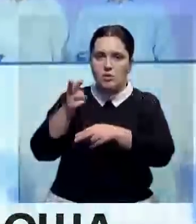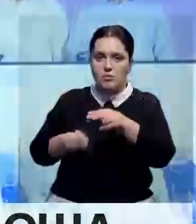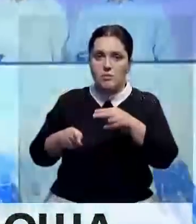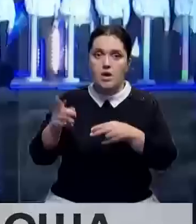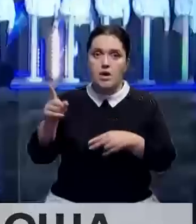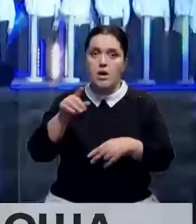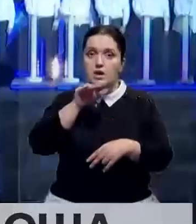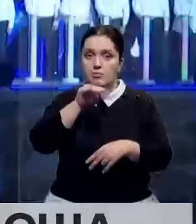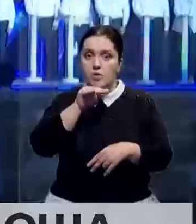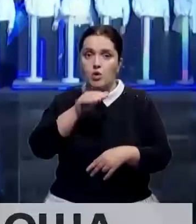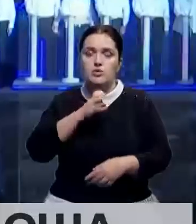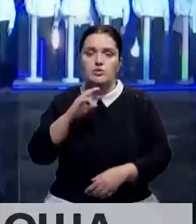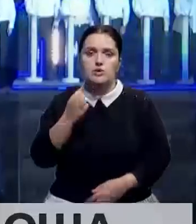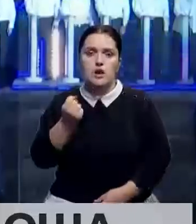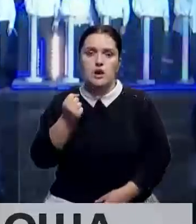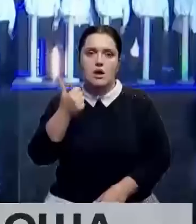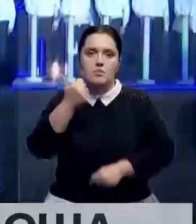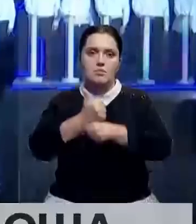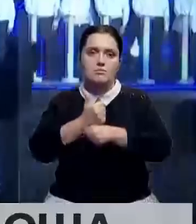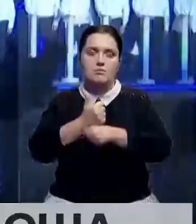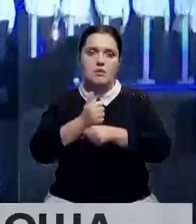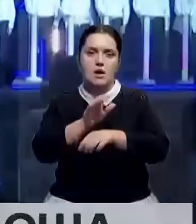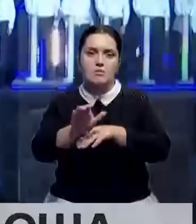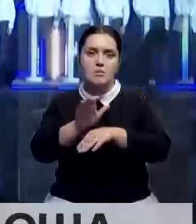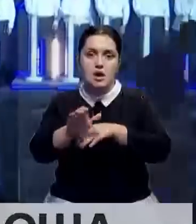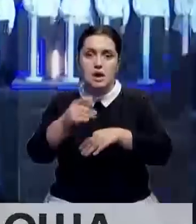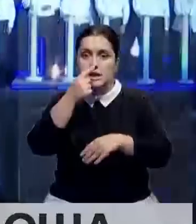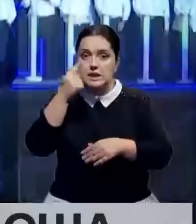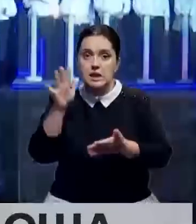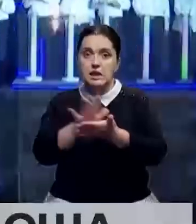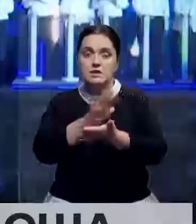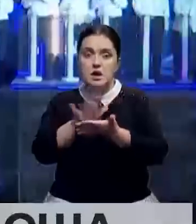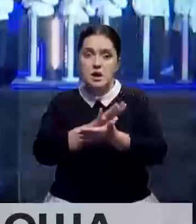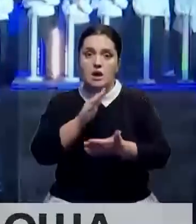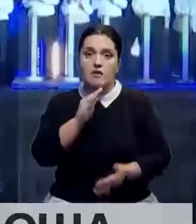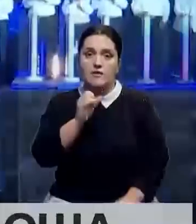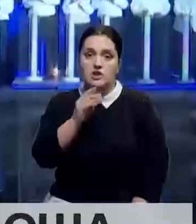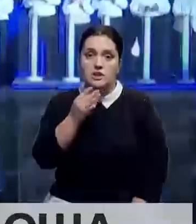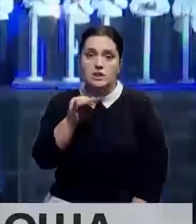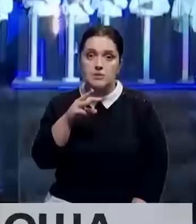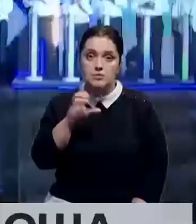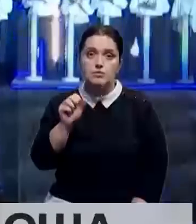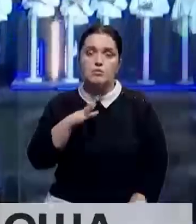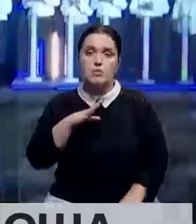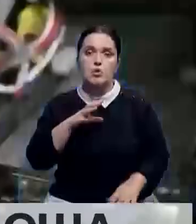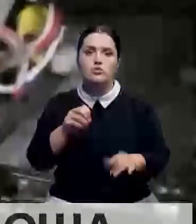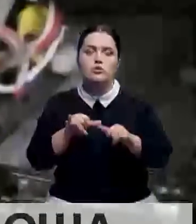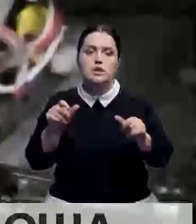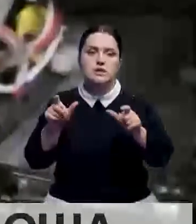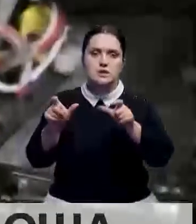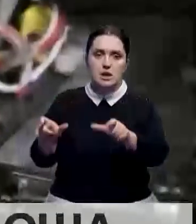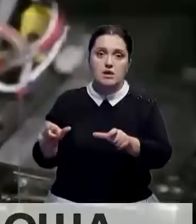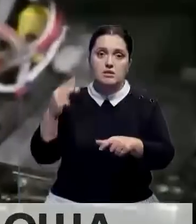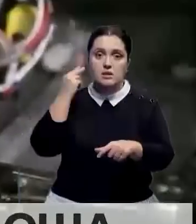объясняют желанием США оставаться лидером на рынке высоких технологий. Недавно газета Financial Times также написала о возможном расширении санкций. На этом